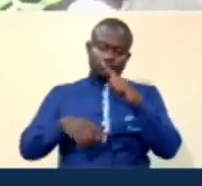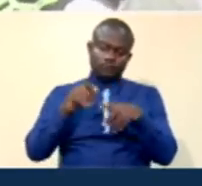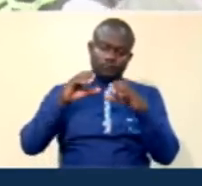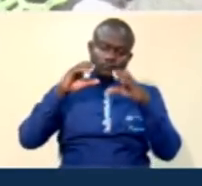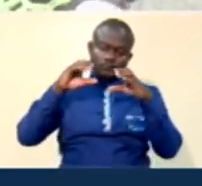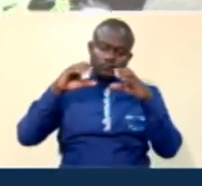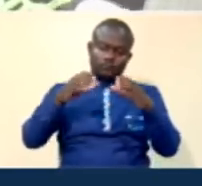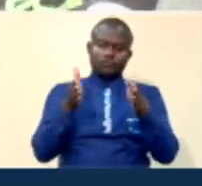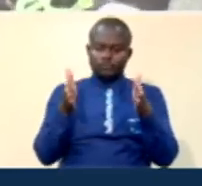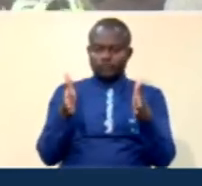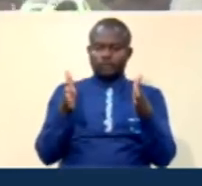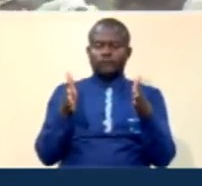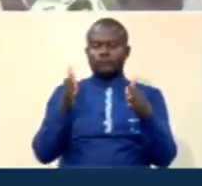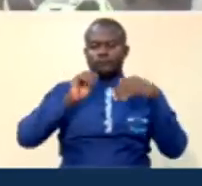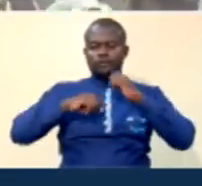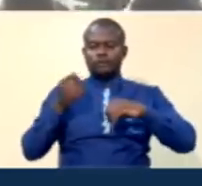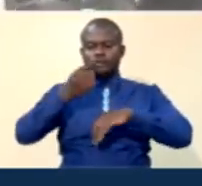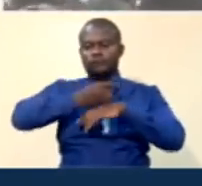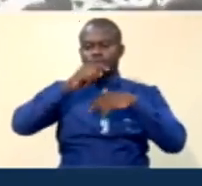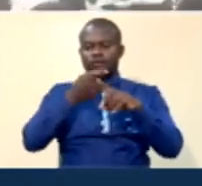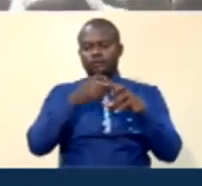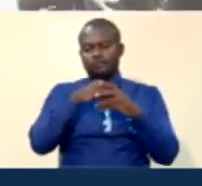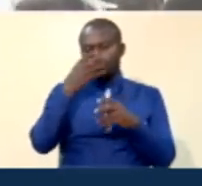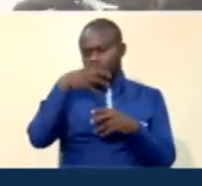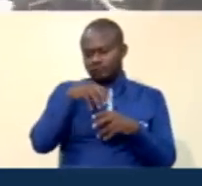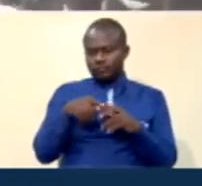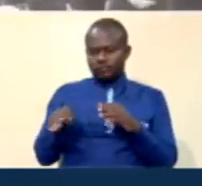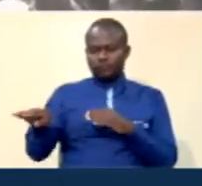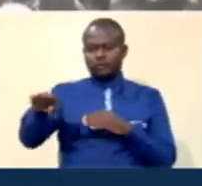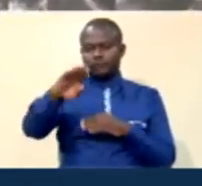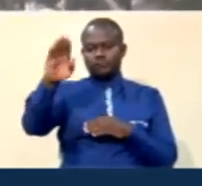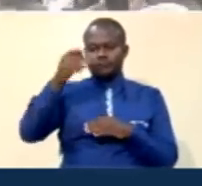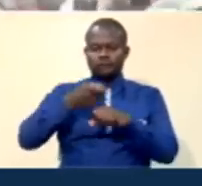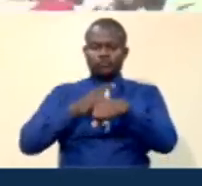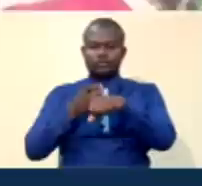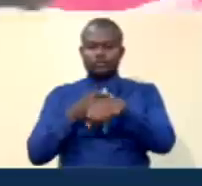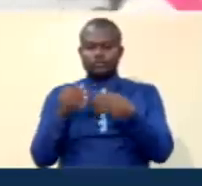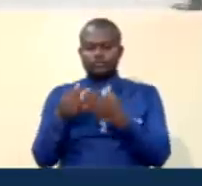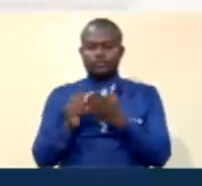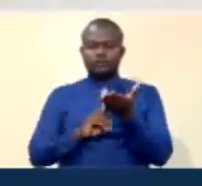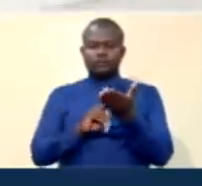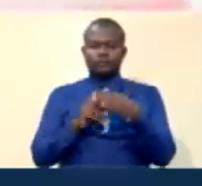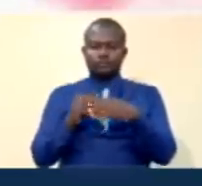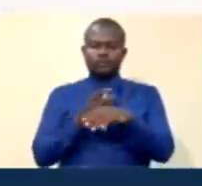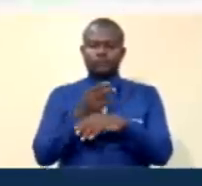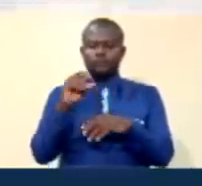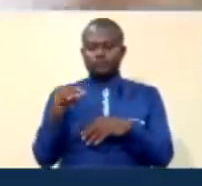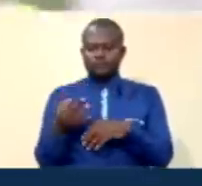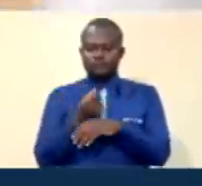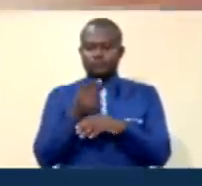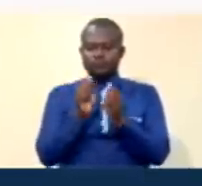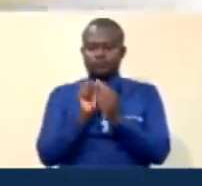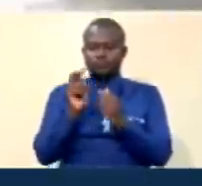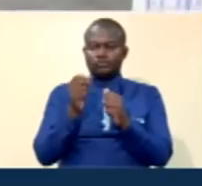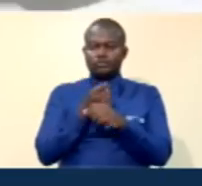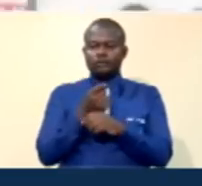agace k'irushanwa rya Tour du Rwanda kavaga imuhanga kerekeza i Musanze akoresheje amasaha 3 iminota 12